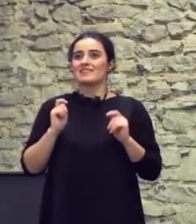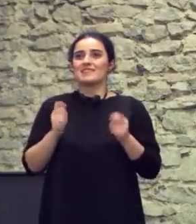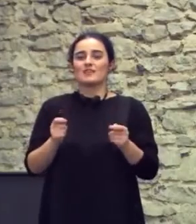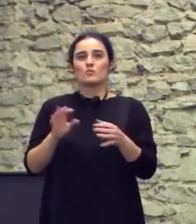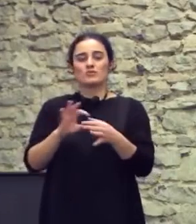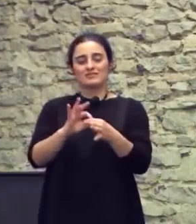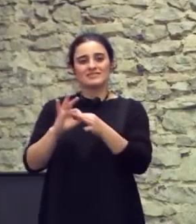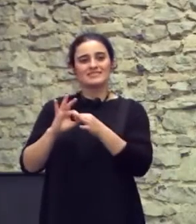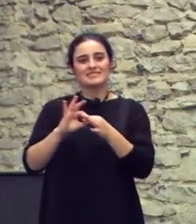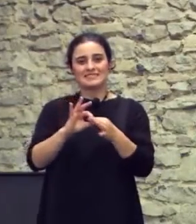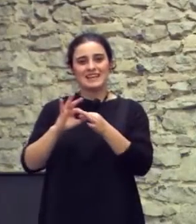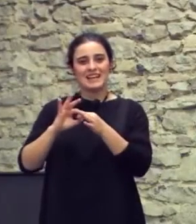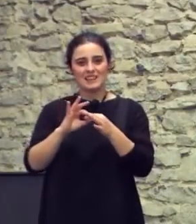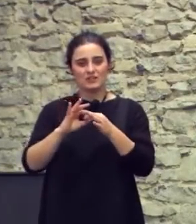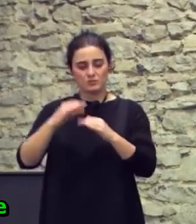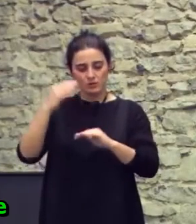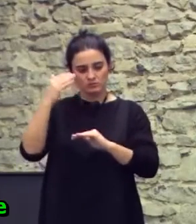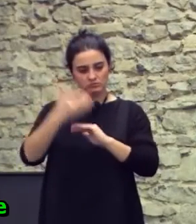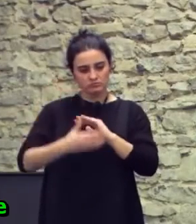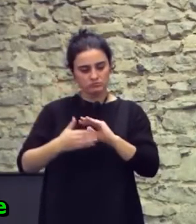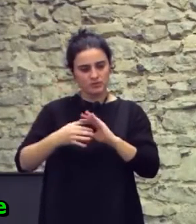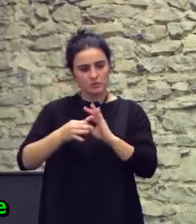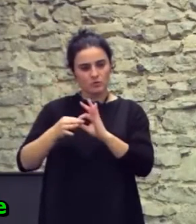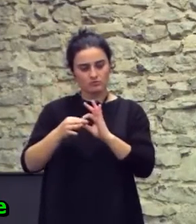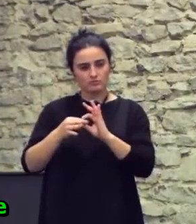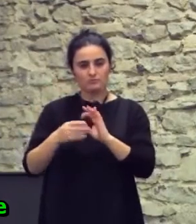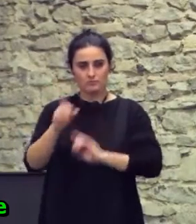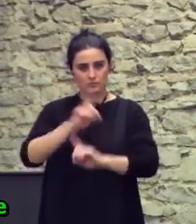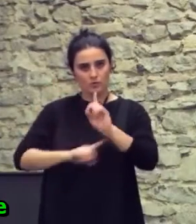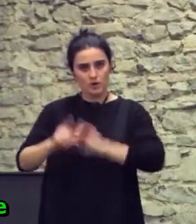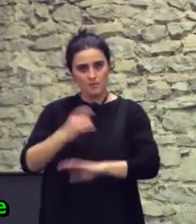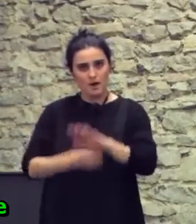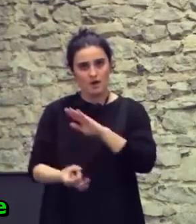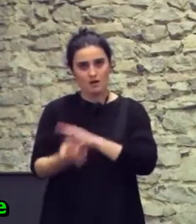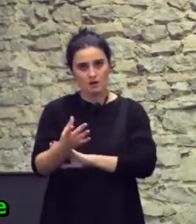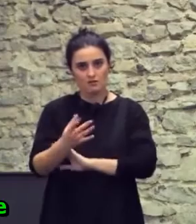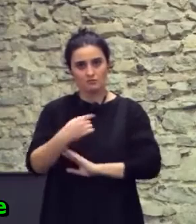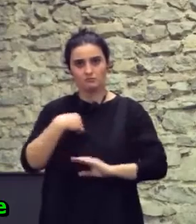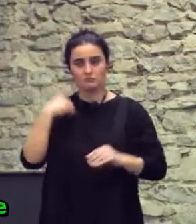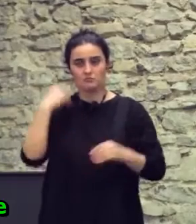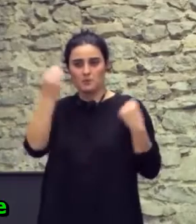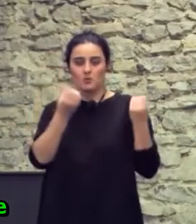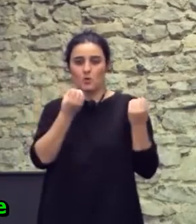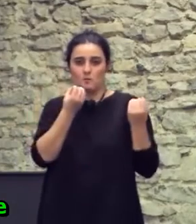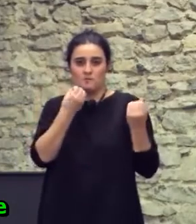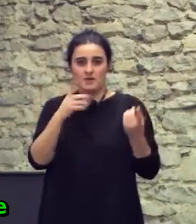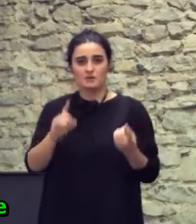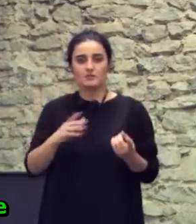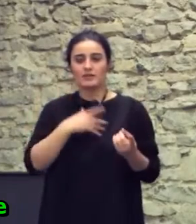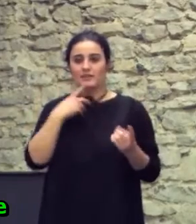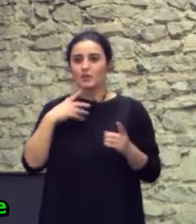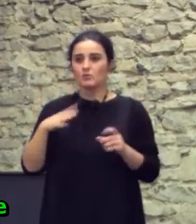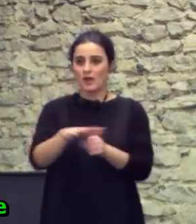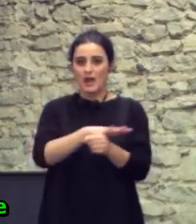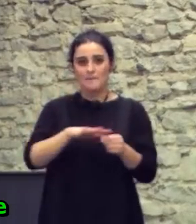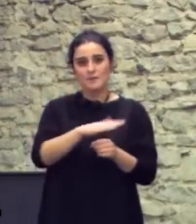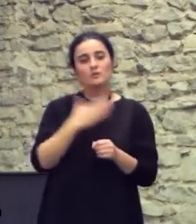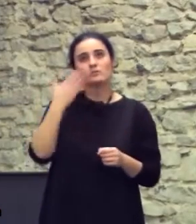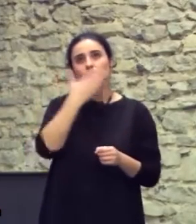horretara arazoa. Eta nik uste dut ez dela egokia. Eskolaren esparruan zehazki, esango